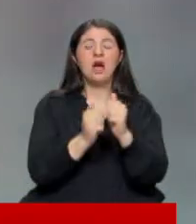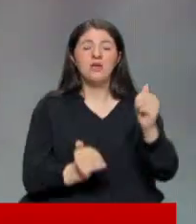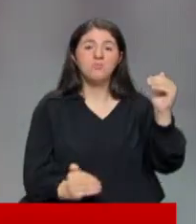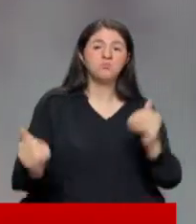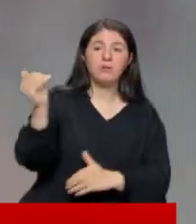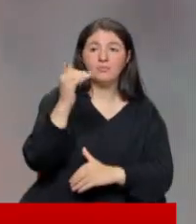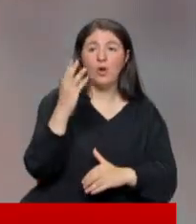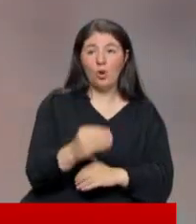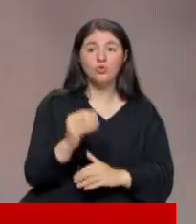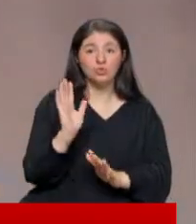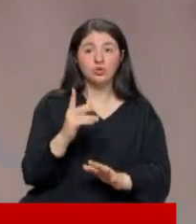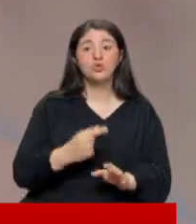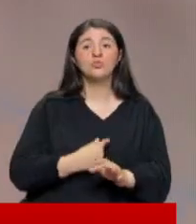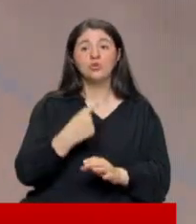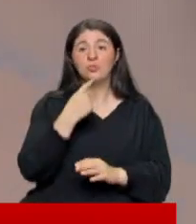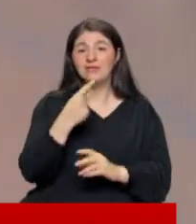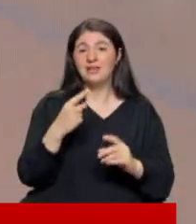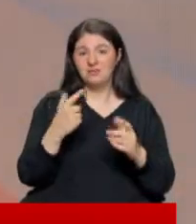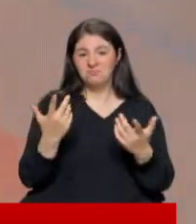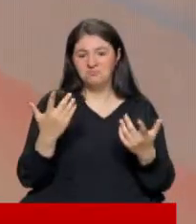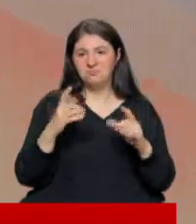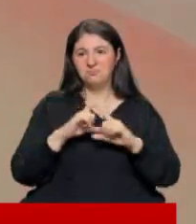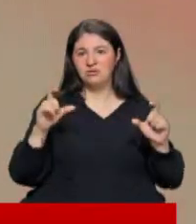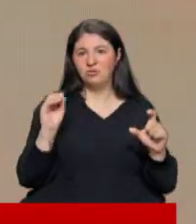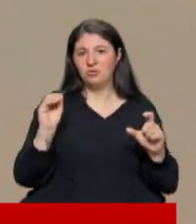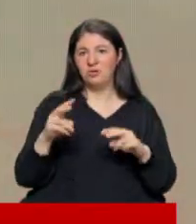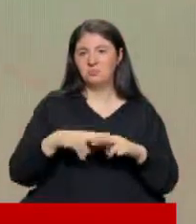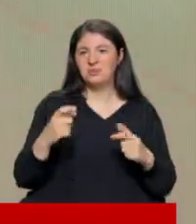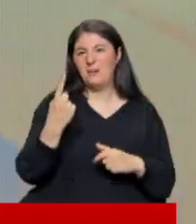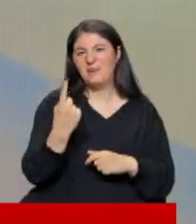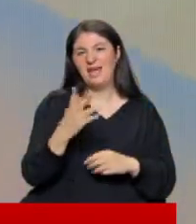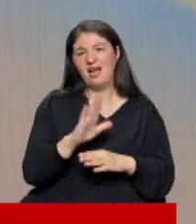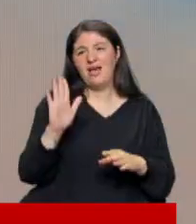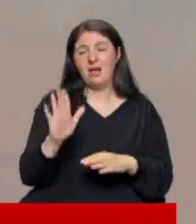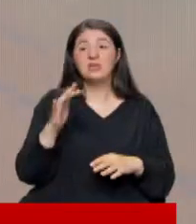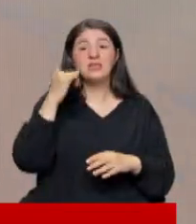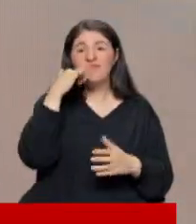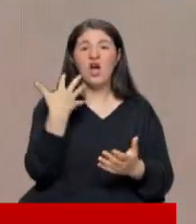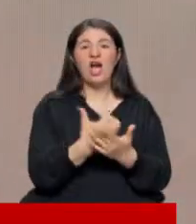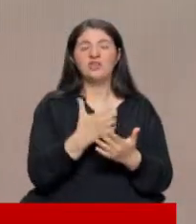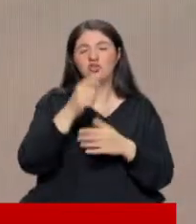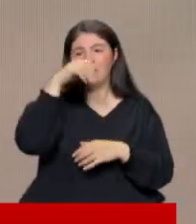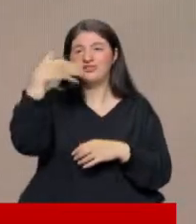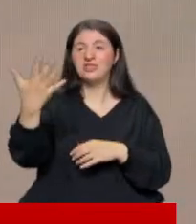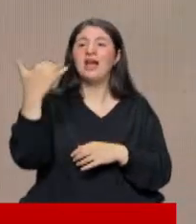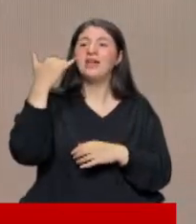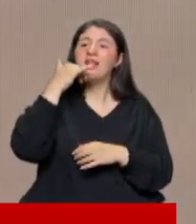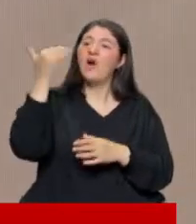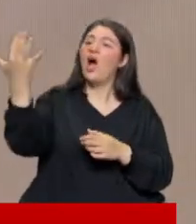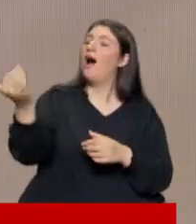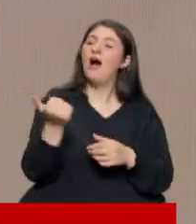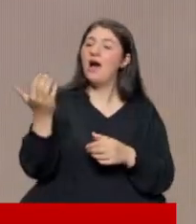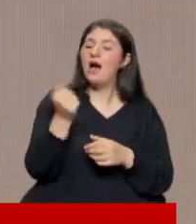arttı Umudumuz diyelim başlığımızı atalım bir kerelik olması telefon kayıt yurt dışından getirilen